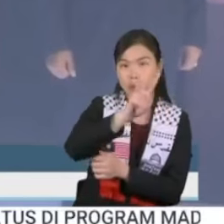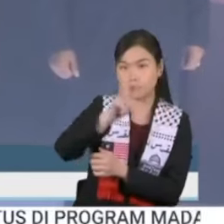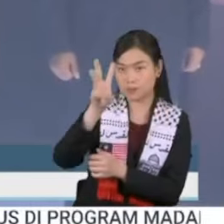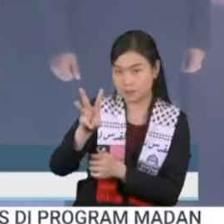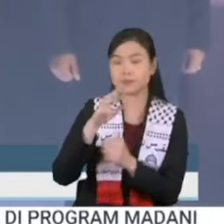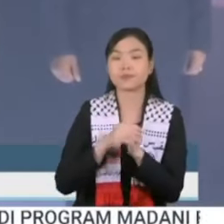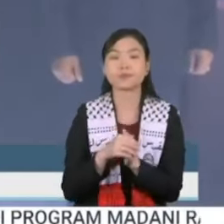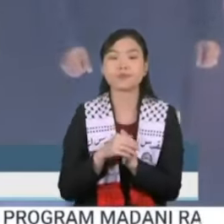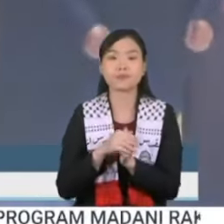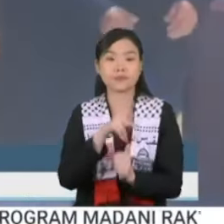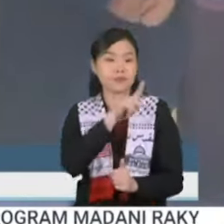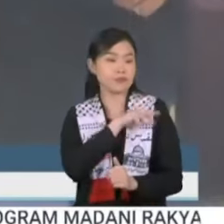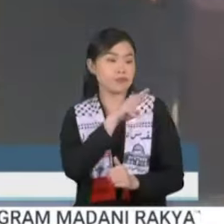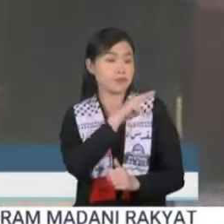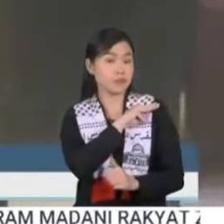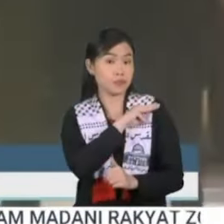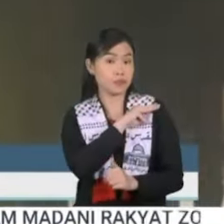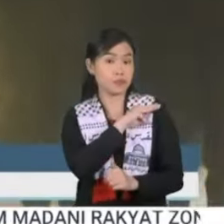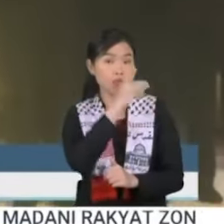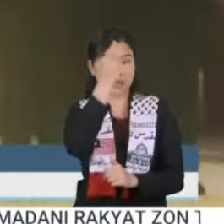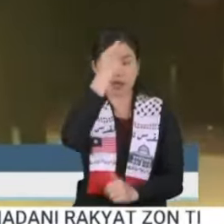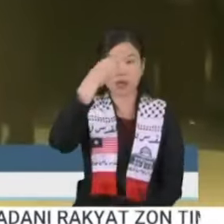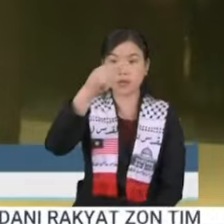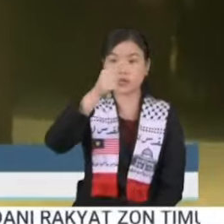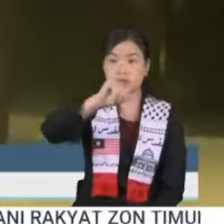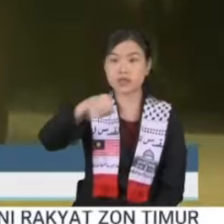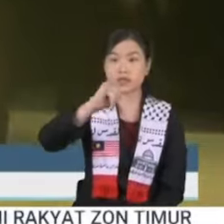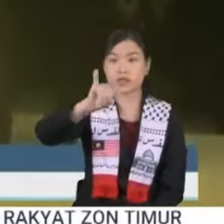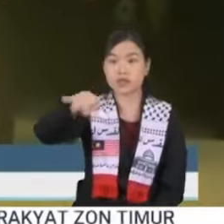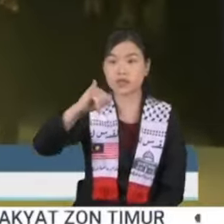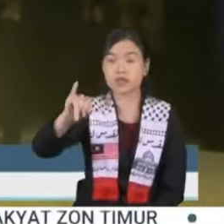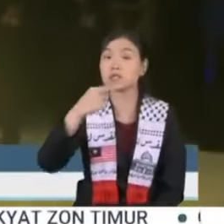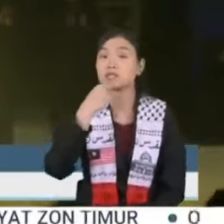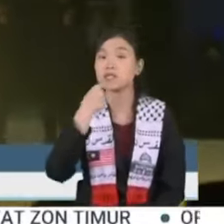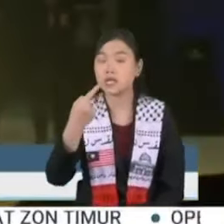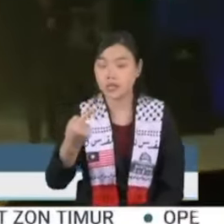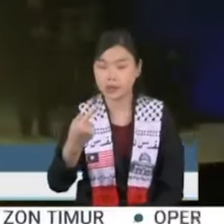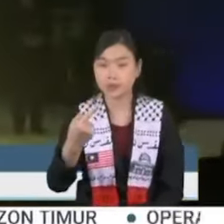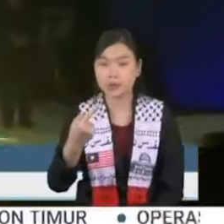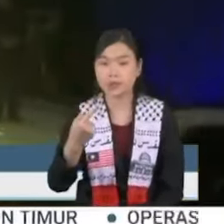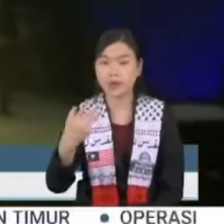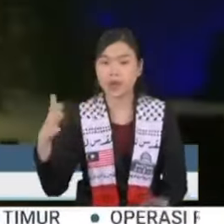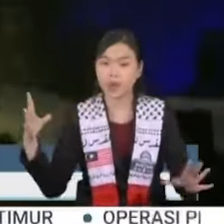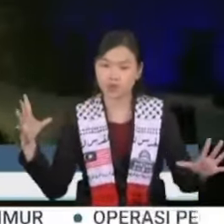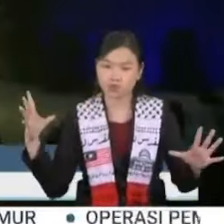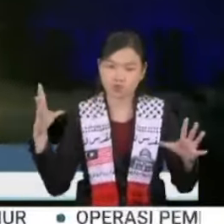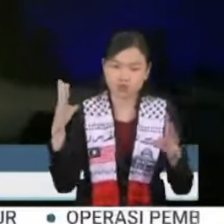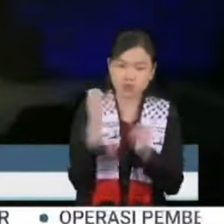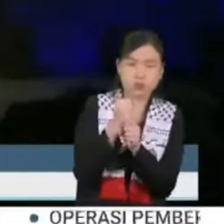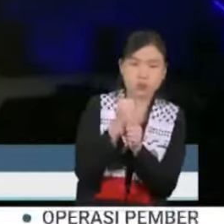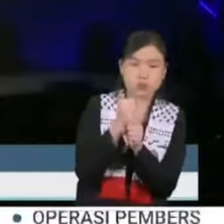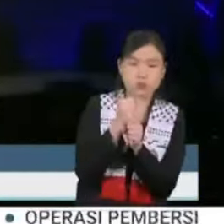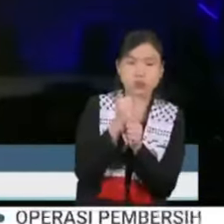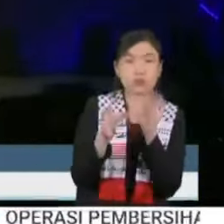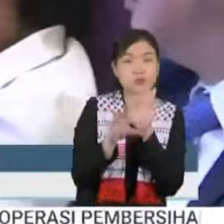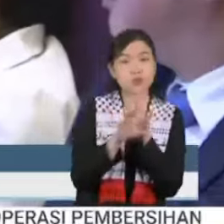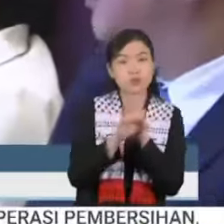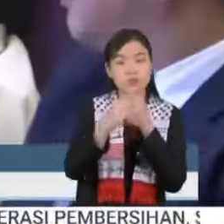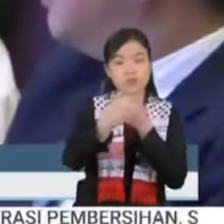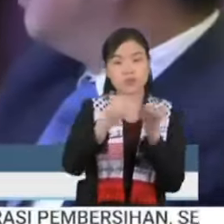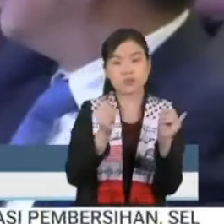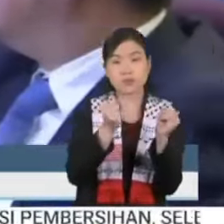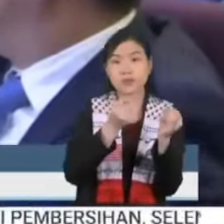Ketua Menteri Dato Sri Panglima Haji Jinor dalam ucapan perasmiannya berkata, gabungan tersebut antaranya Jabatan